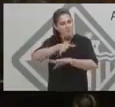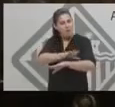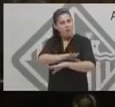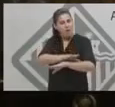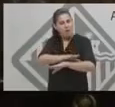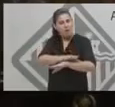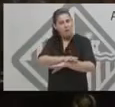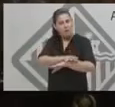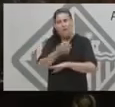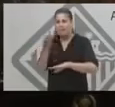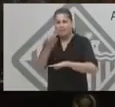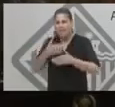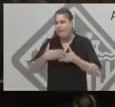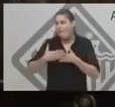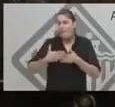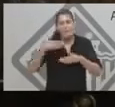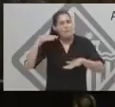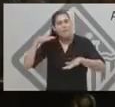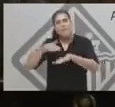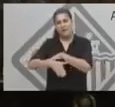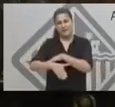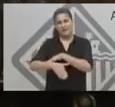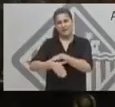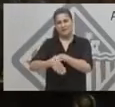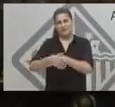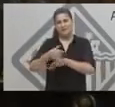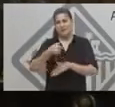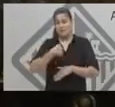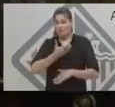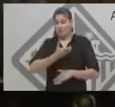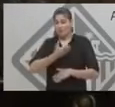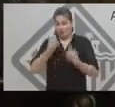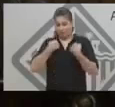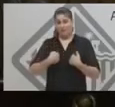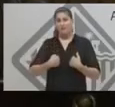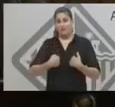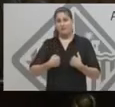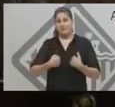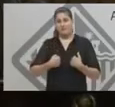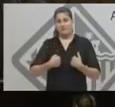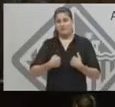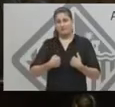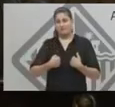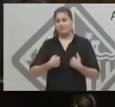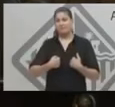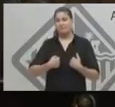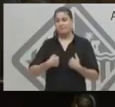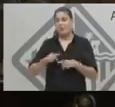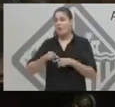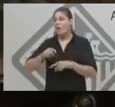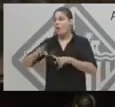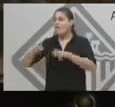durar tota la vida. I jo no seré el balde que doni en safata la ciutat al